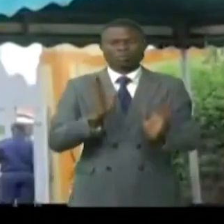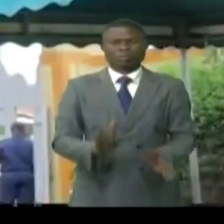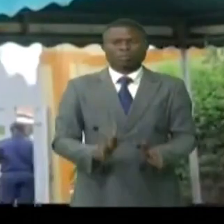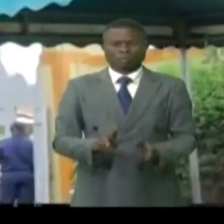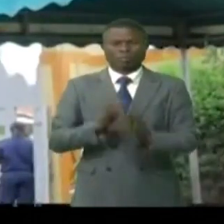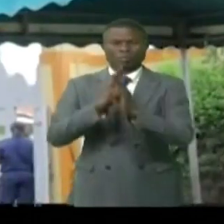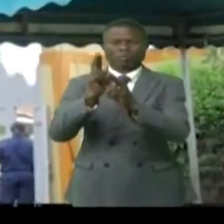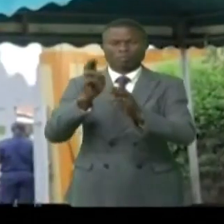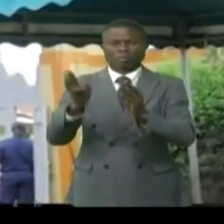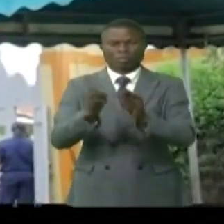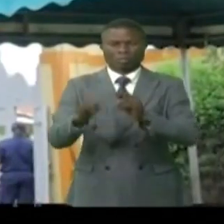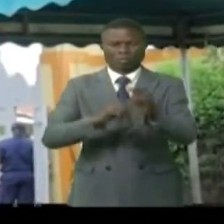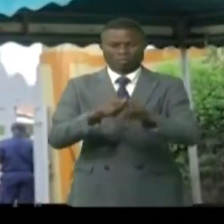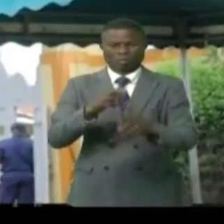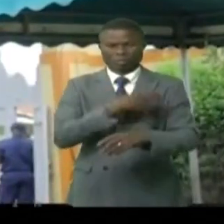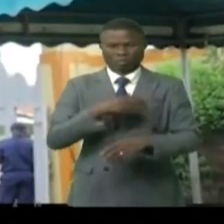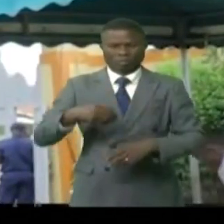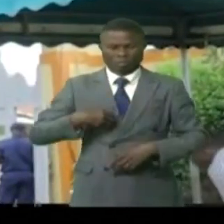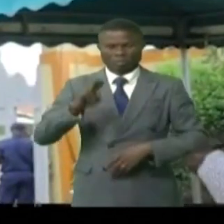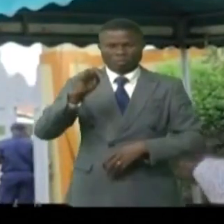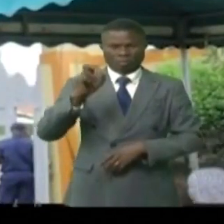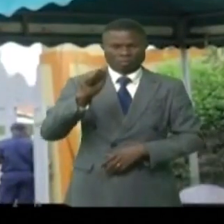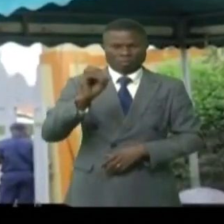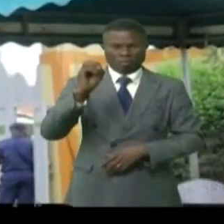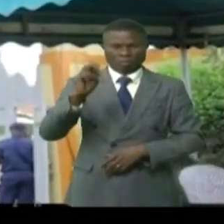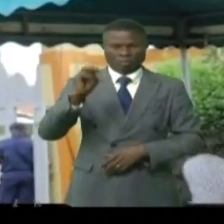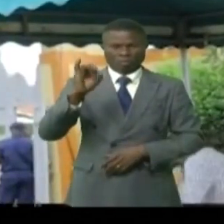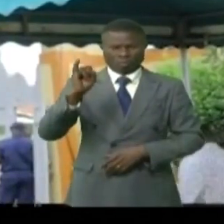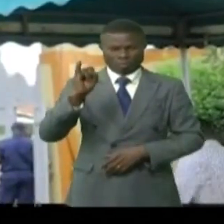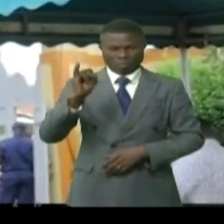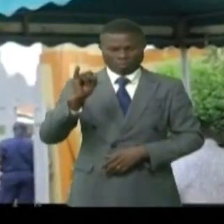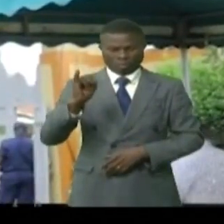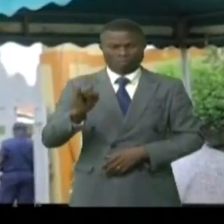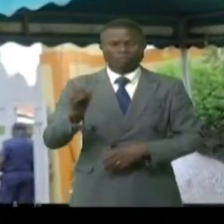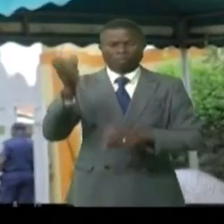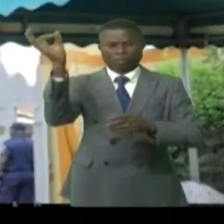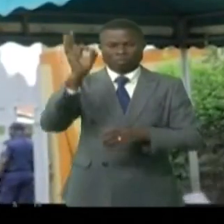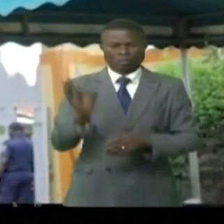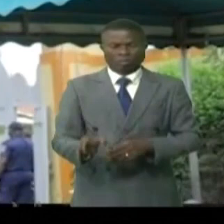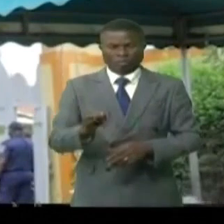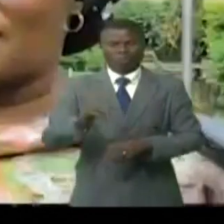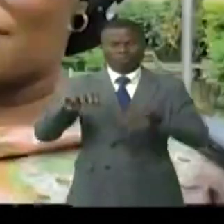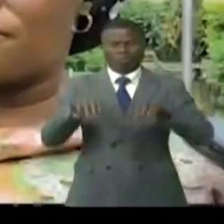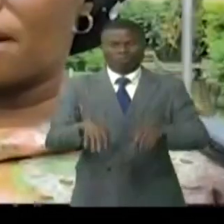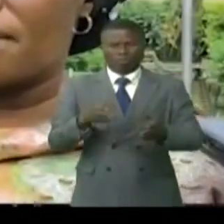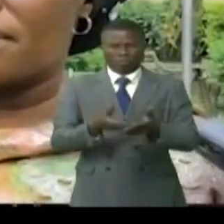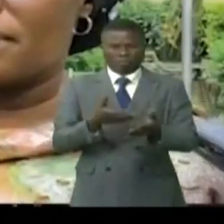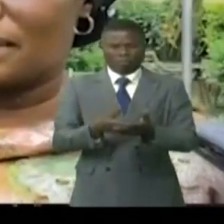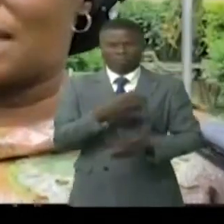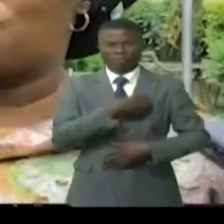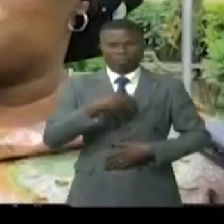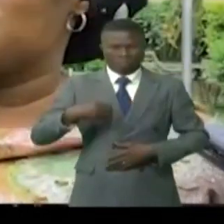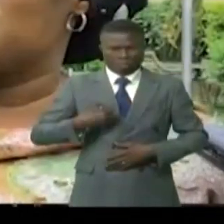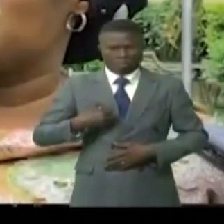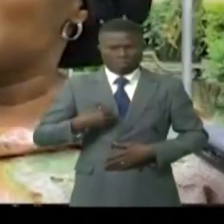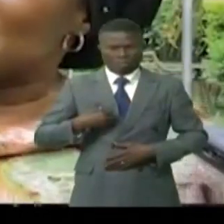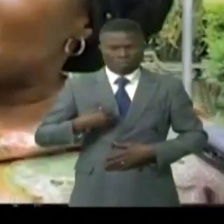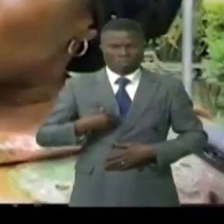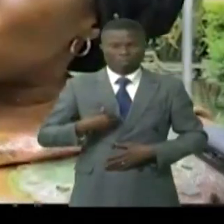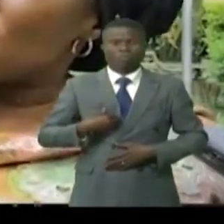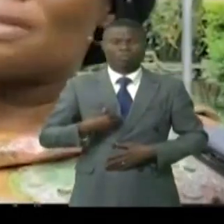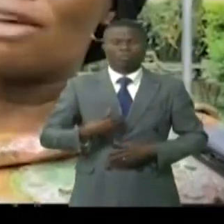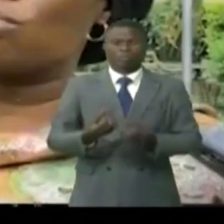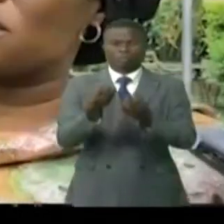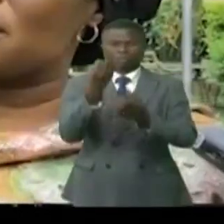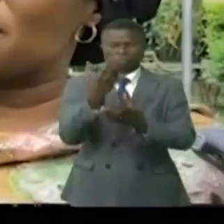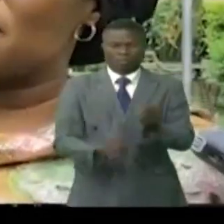l'Ituri, et madame Naomi James Odu de la Convention fédérale du Congo, CFC en sigle. La femme, sa réussite, c'est